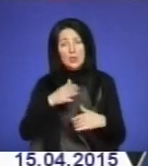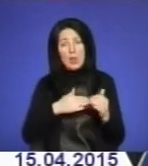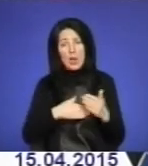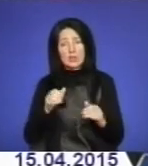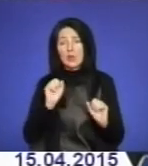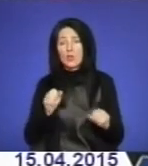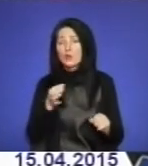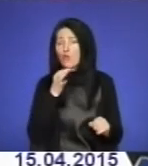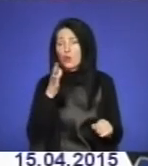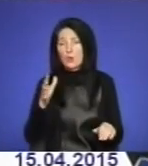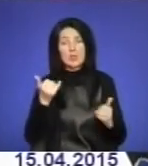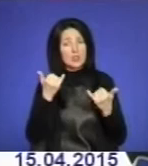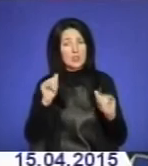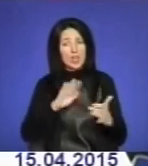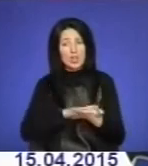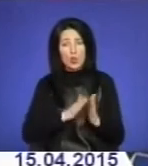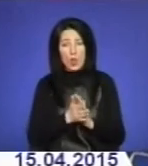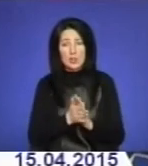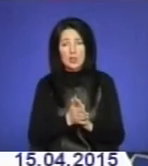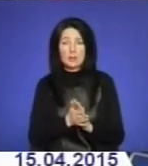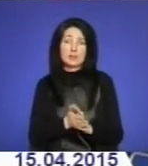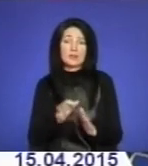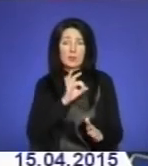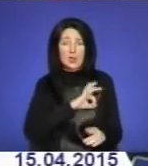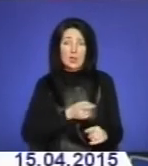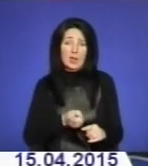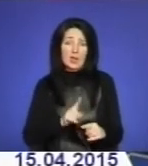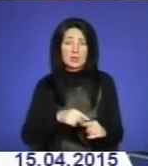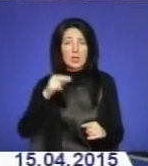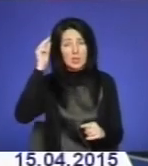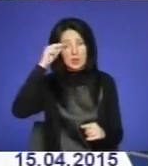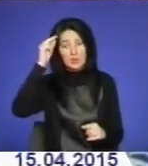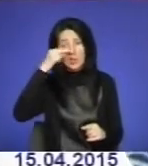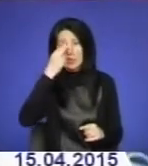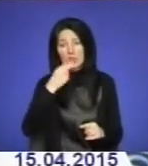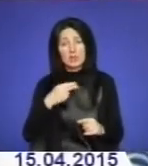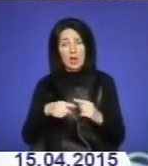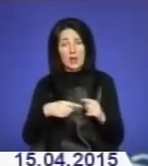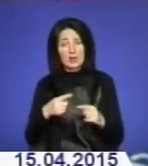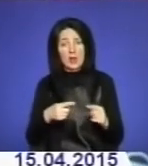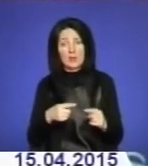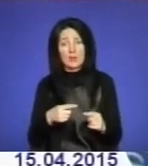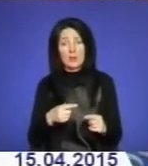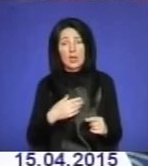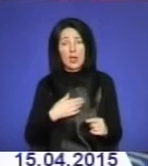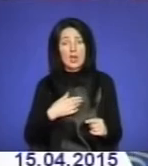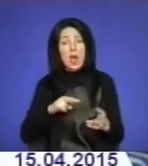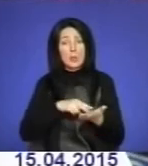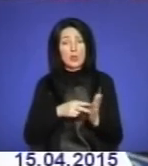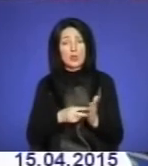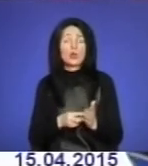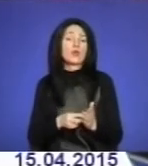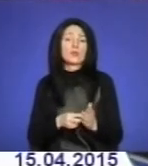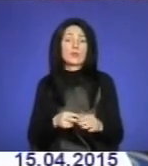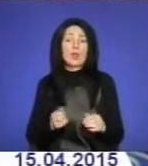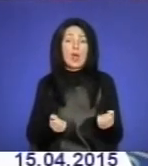будь-якій надзвичайній ситуації примінити свої навчальні навики, скажімо так. Оскільки я планую водити авто, мені було корисним